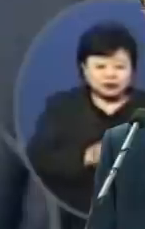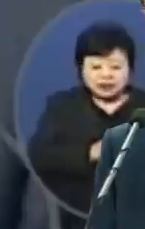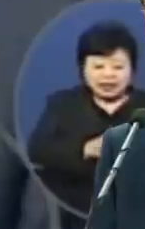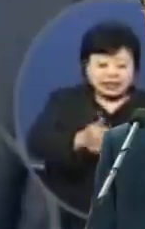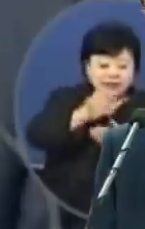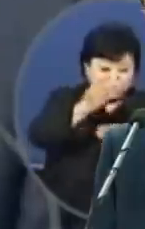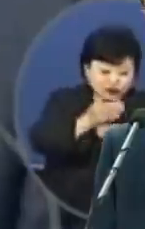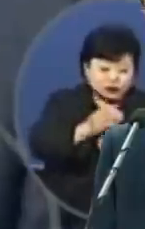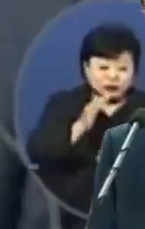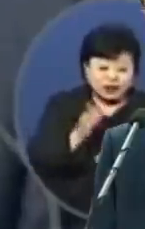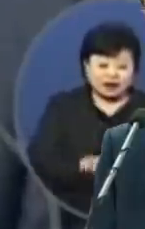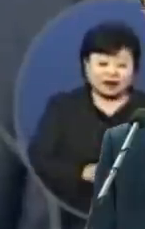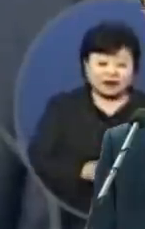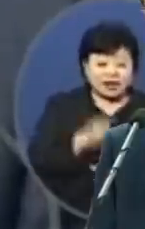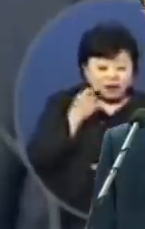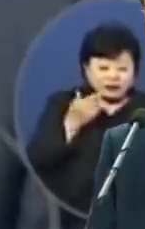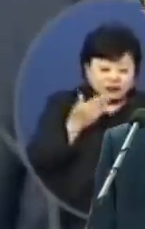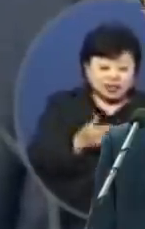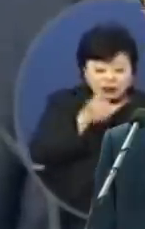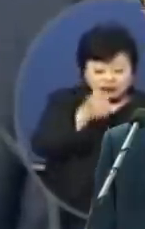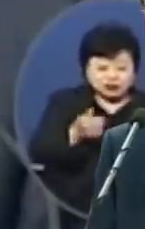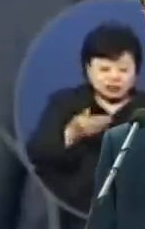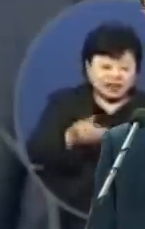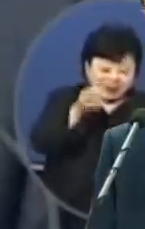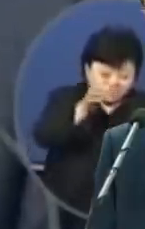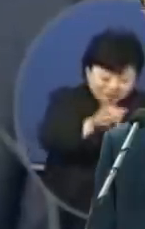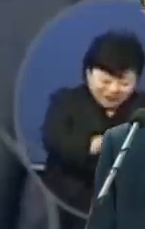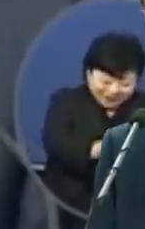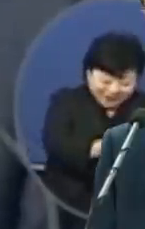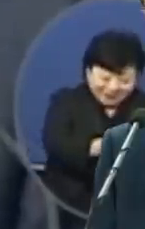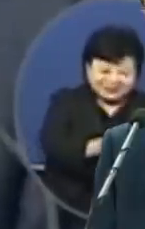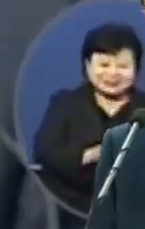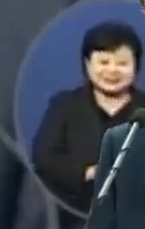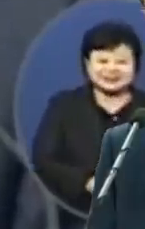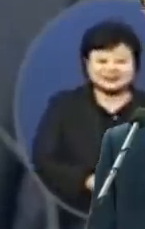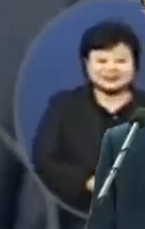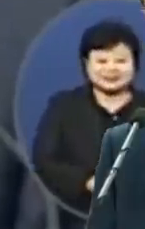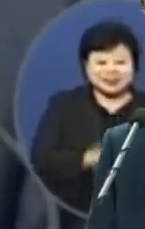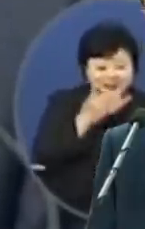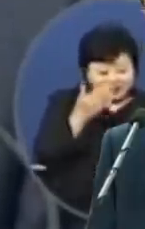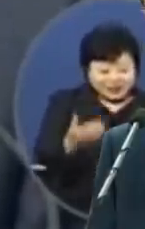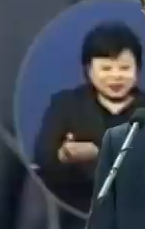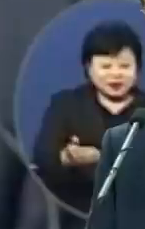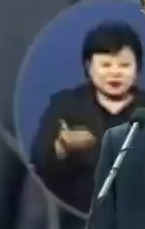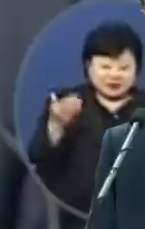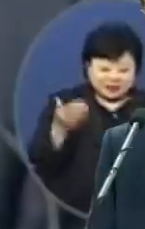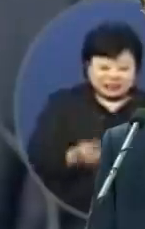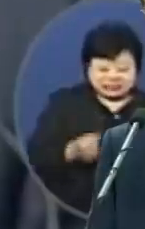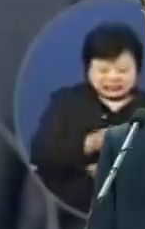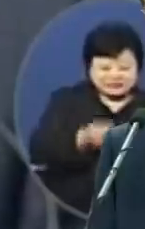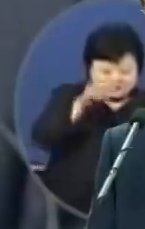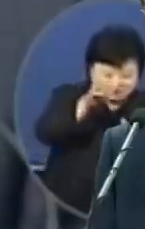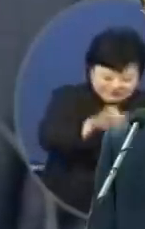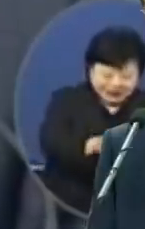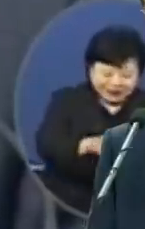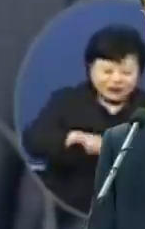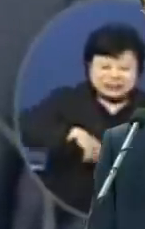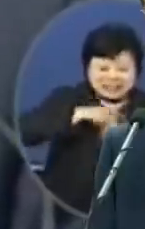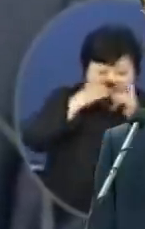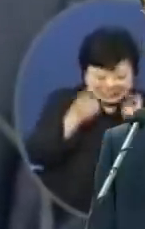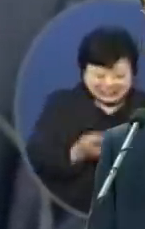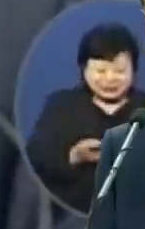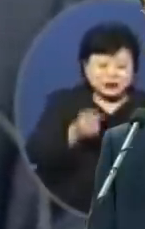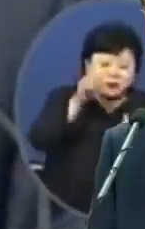신본주의가 됩니다. 그럼 내 아버지에게 주인에게 다 맡겨버리는 것입니다. 여러분의 일과 짐을 맡기고 여러분 자신도